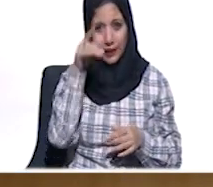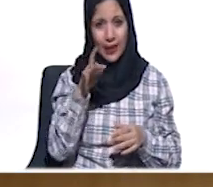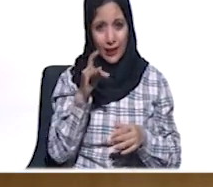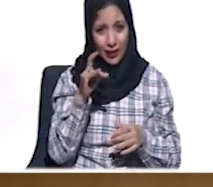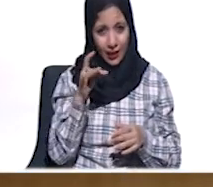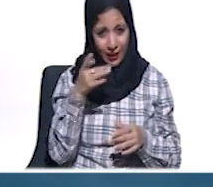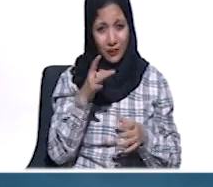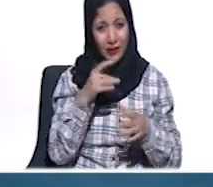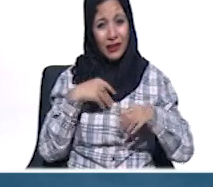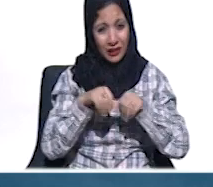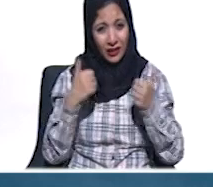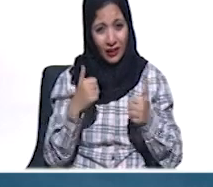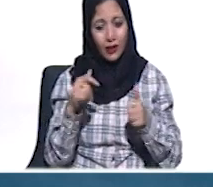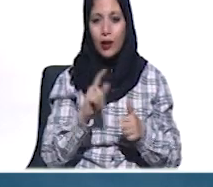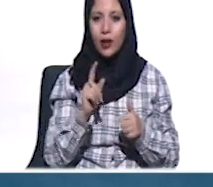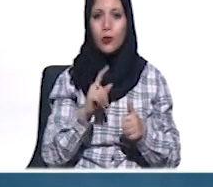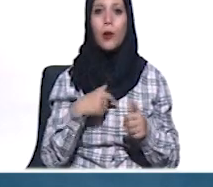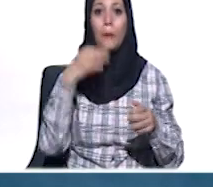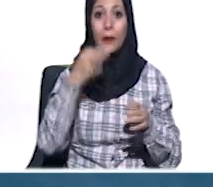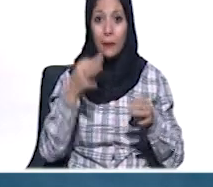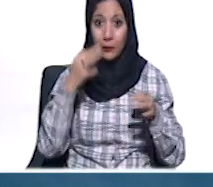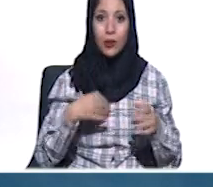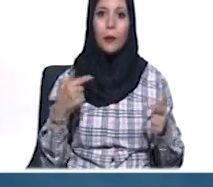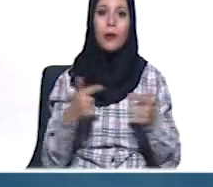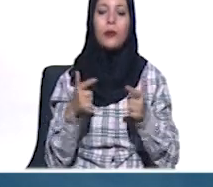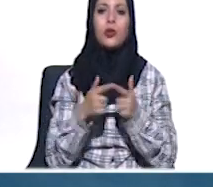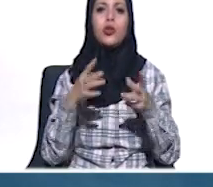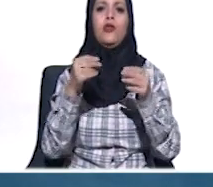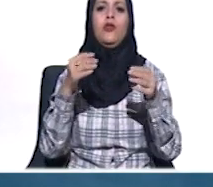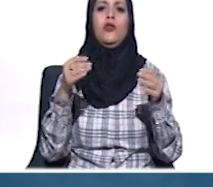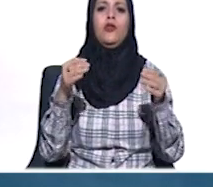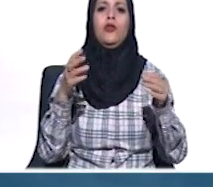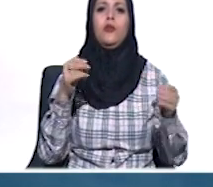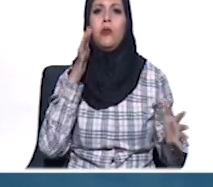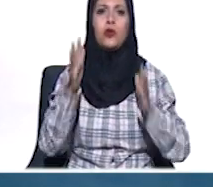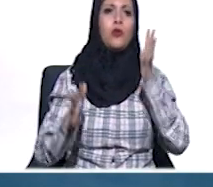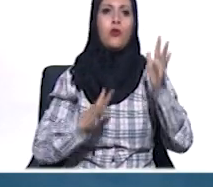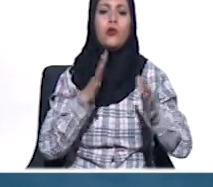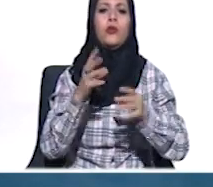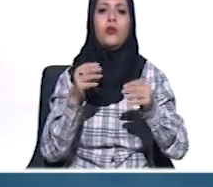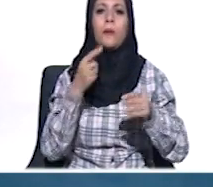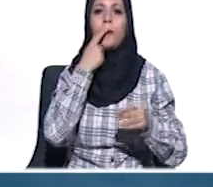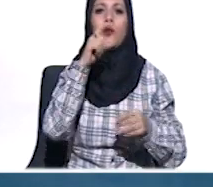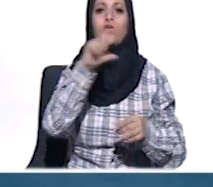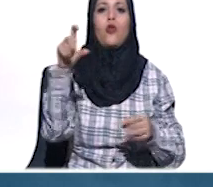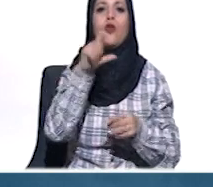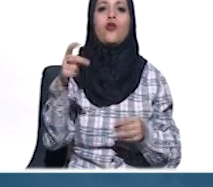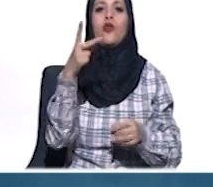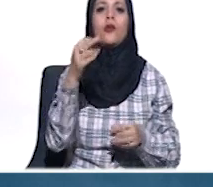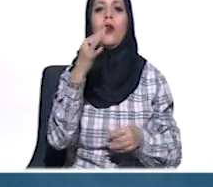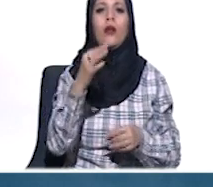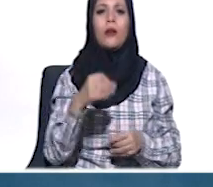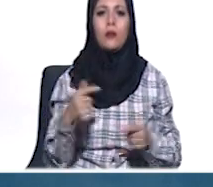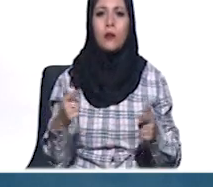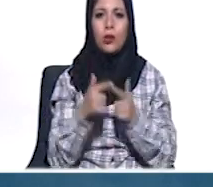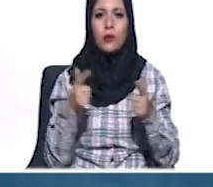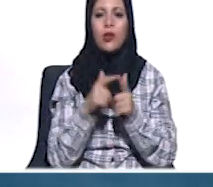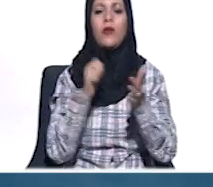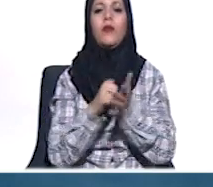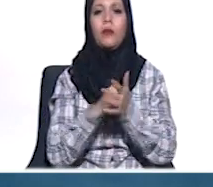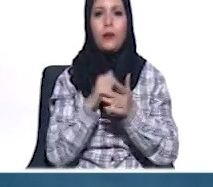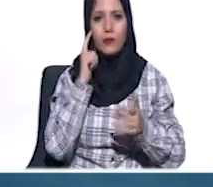عايزه بس طلقني. لا انا فعلا اتخانقت معاه خناقات كتيره، وخدنا يعني يمكن شهرين ثلاثه واحنا في البيت مشاكل